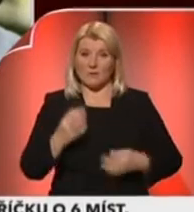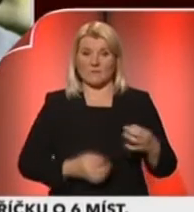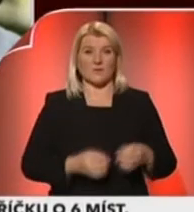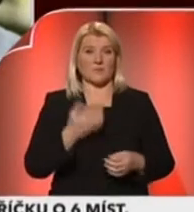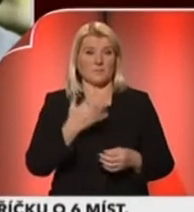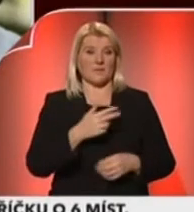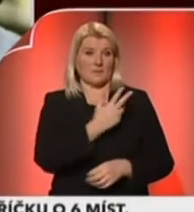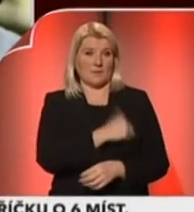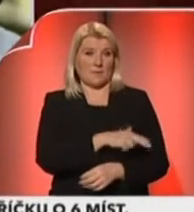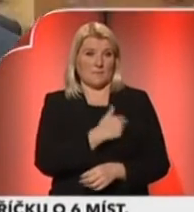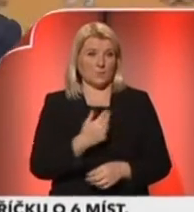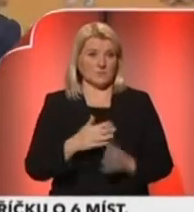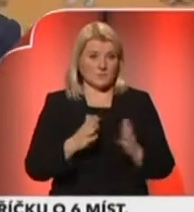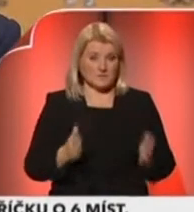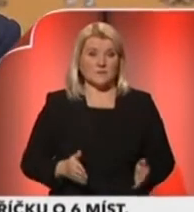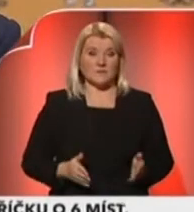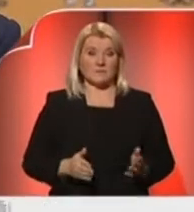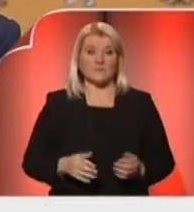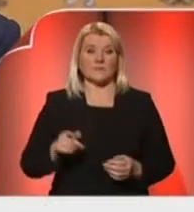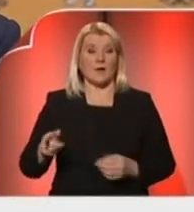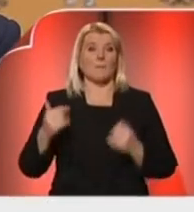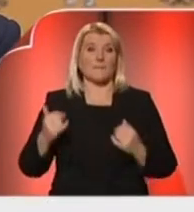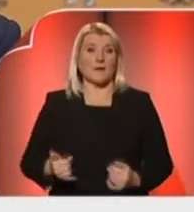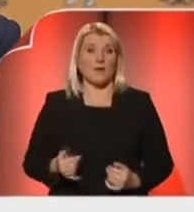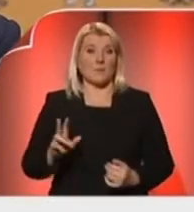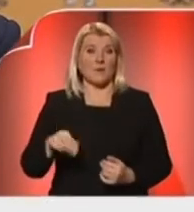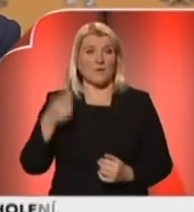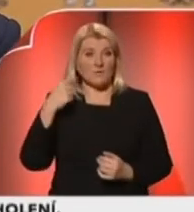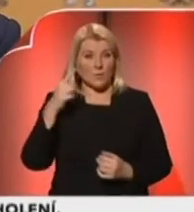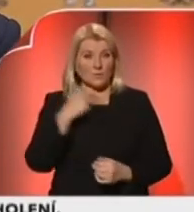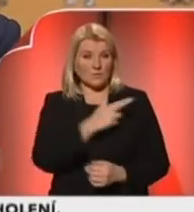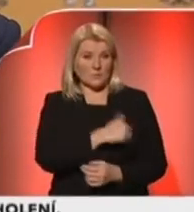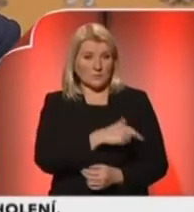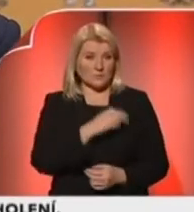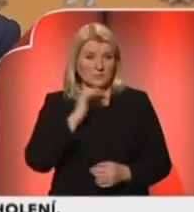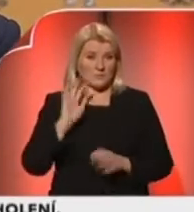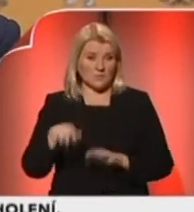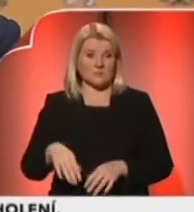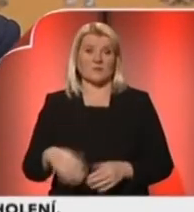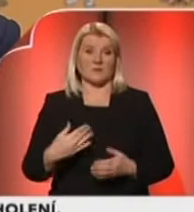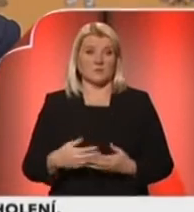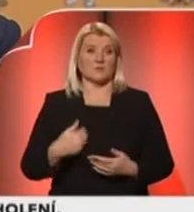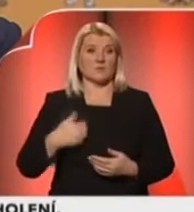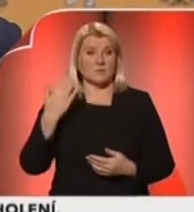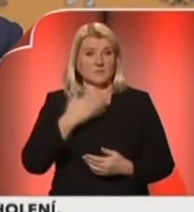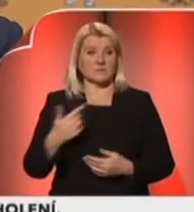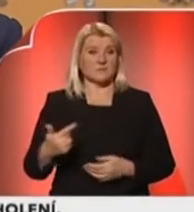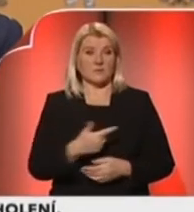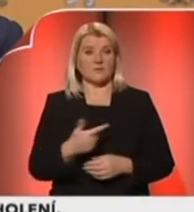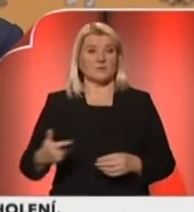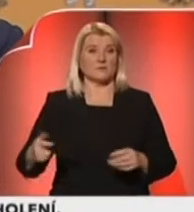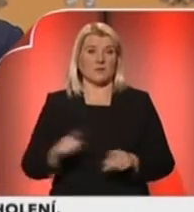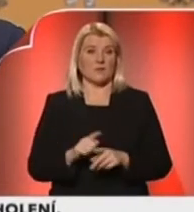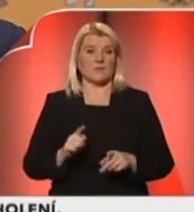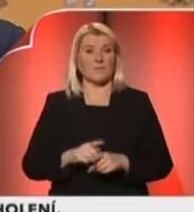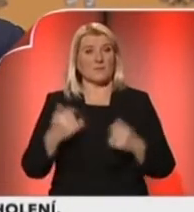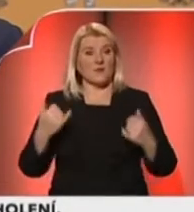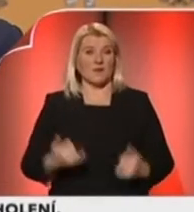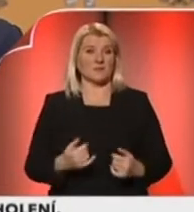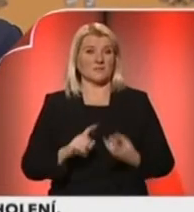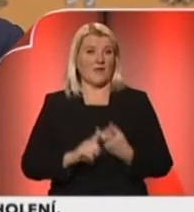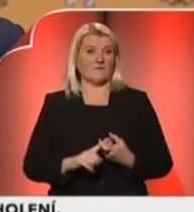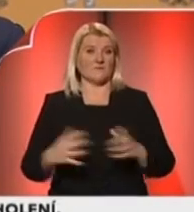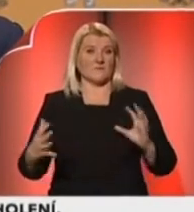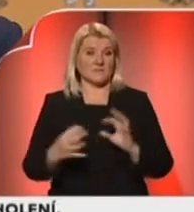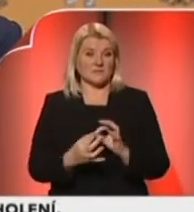5 nemocnic a tady v Praze máte fakultní nemocnice a já si myslím, že jsme na sobě natolik s Prahou závislí,